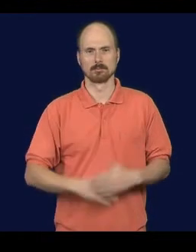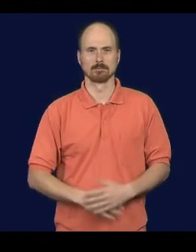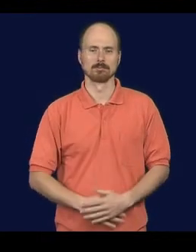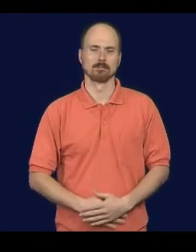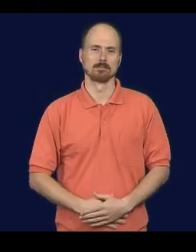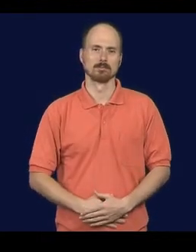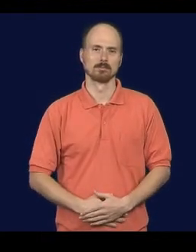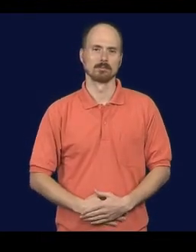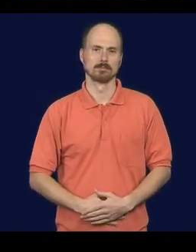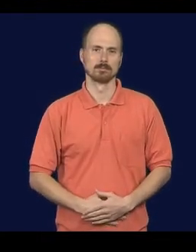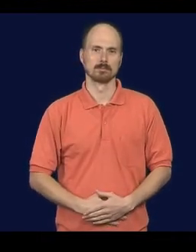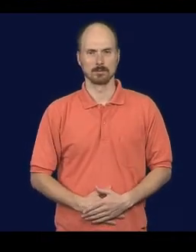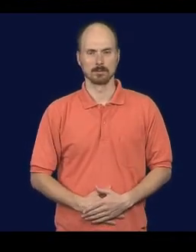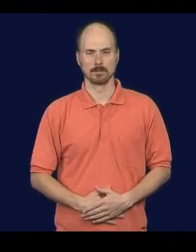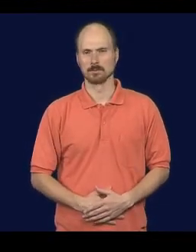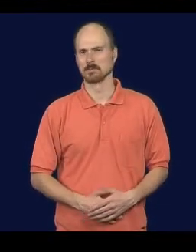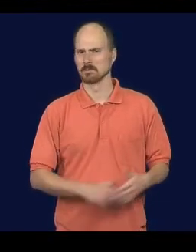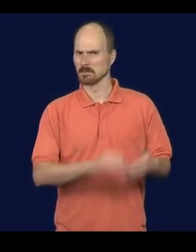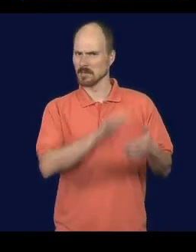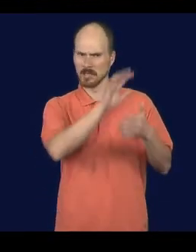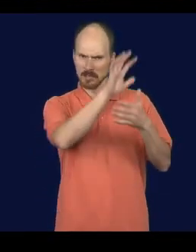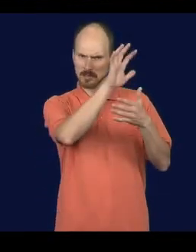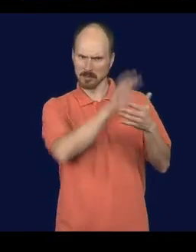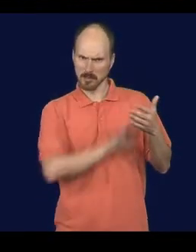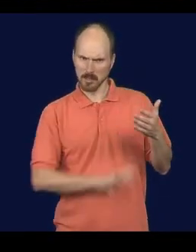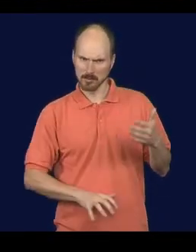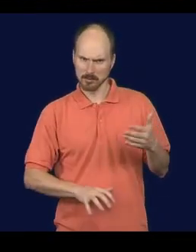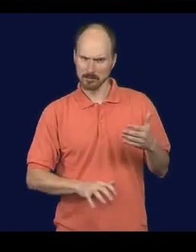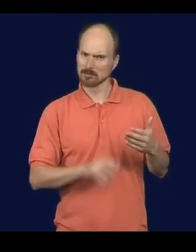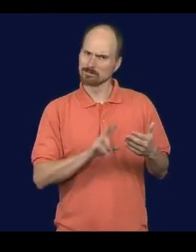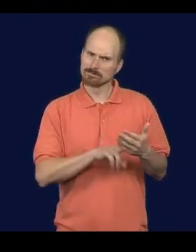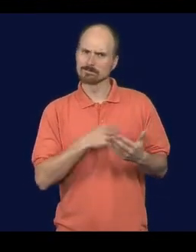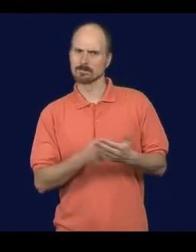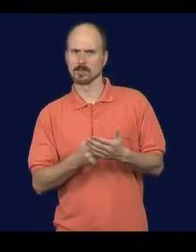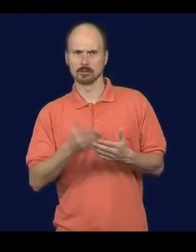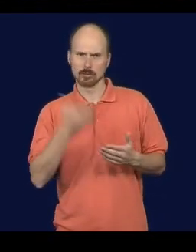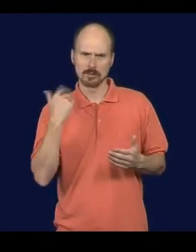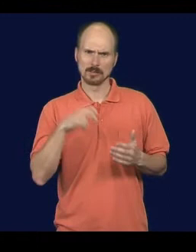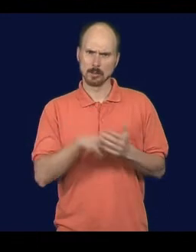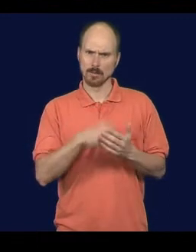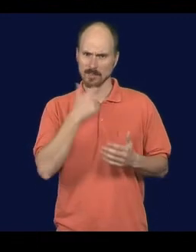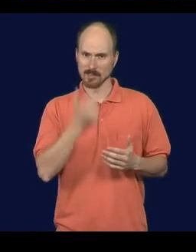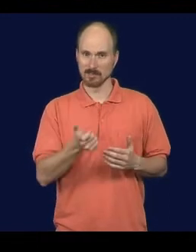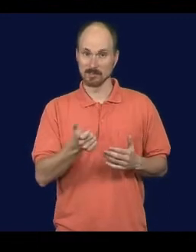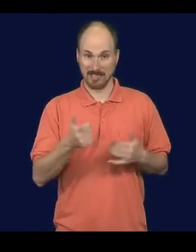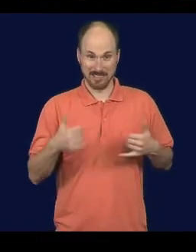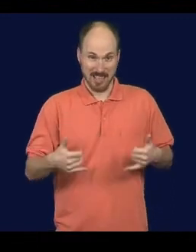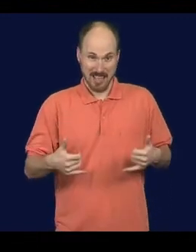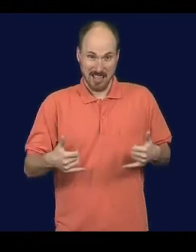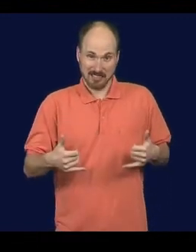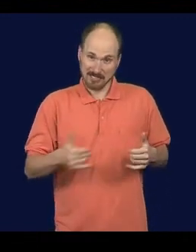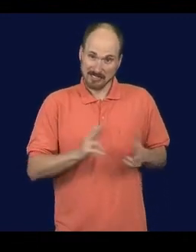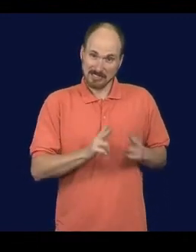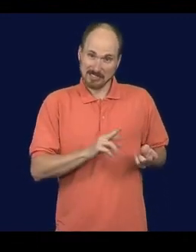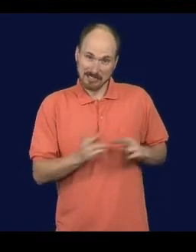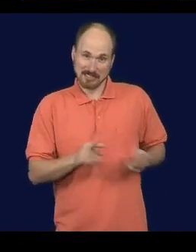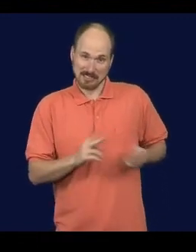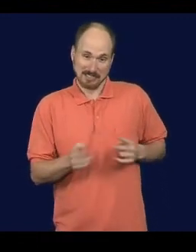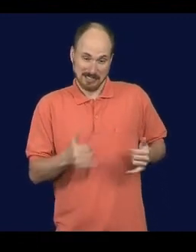vlastně všech dnešních zpráv. Dále si můžeme rozkliknout a Ampeli nám